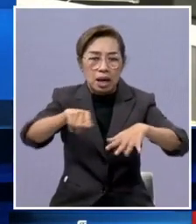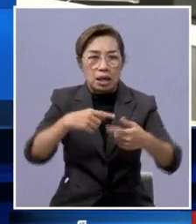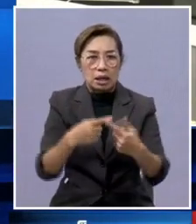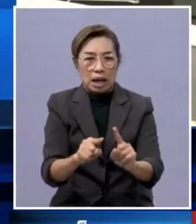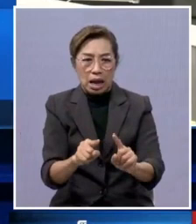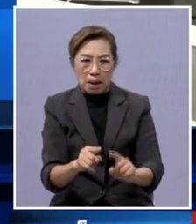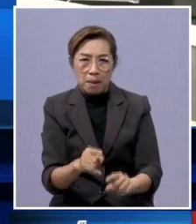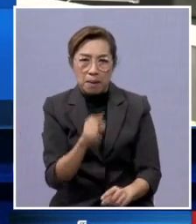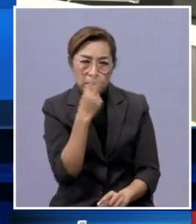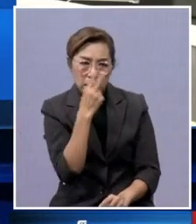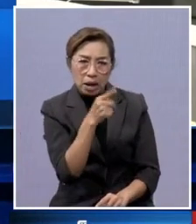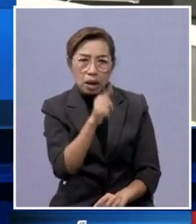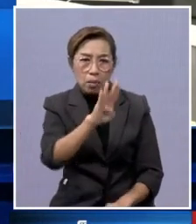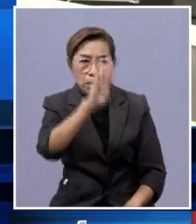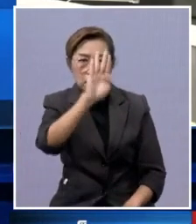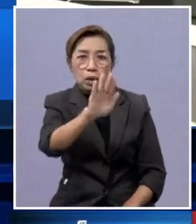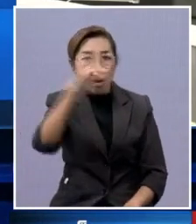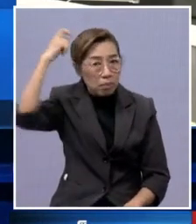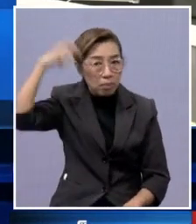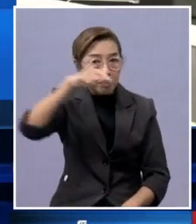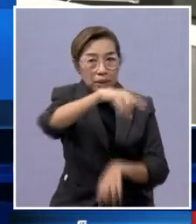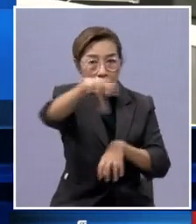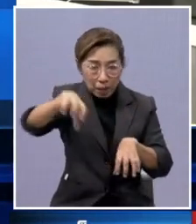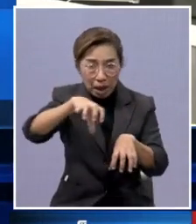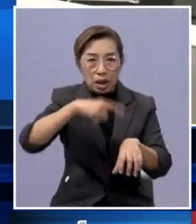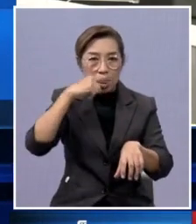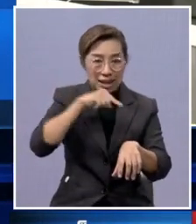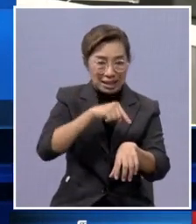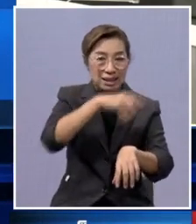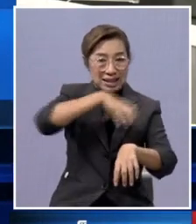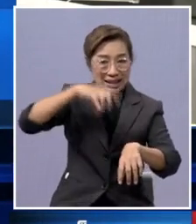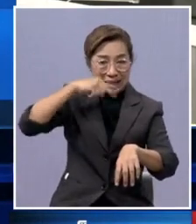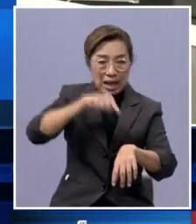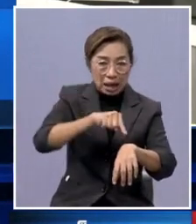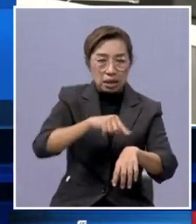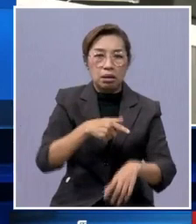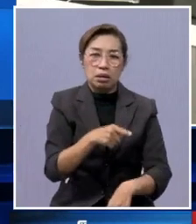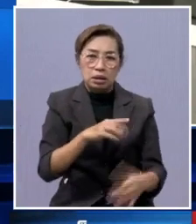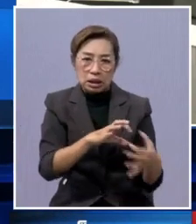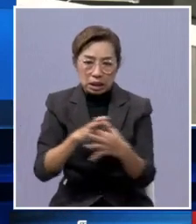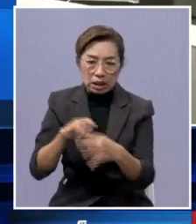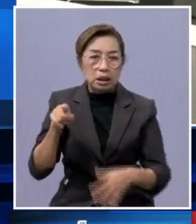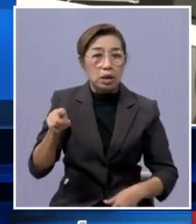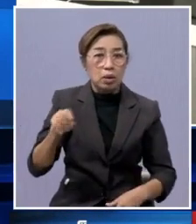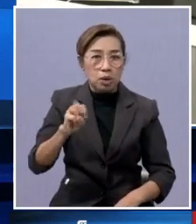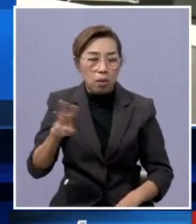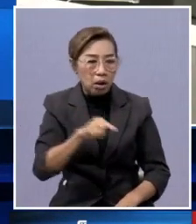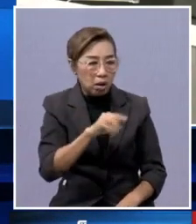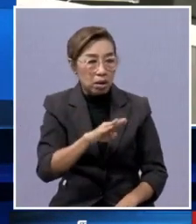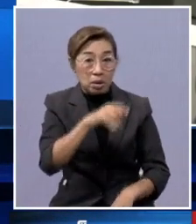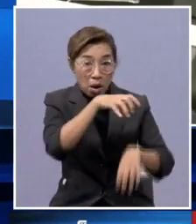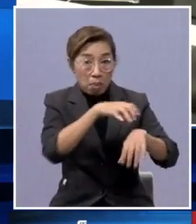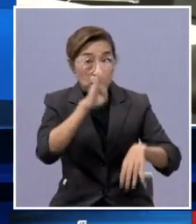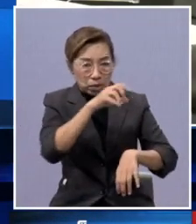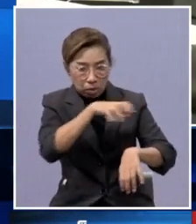สิ่งที่มันผิดปกติก็คือบริษัทในเครือที่เคยเกี่ยวข้องกับตัวสวอุปกิจถูกดำเนินคดีเพียงแค่บริษัทเดียวต้องการจะ